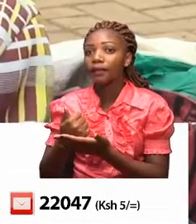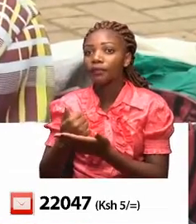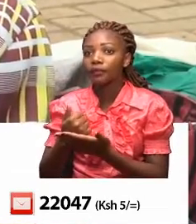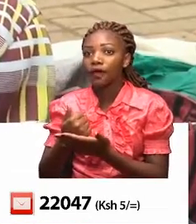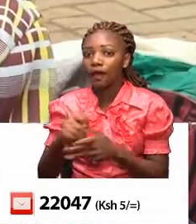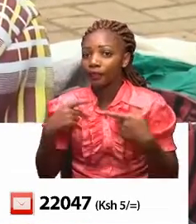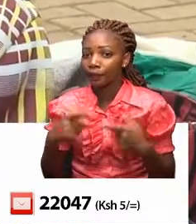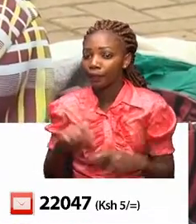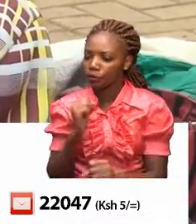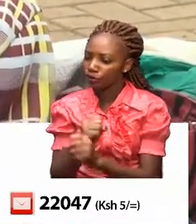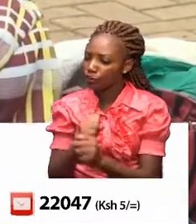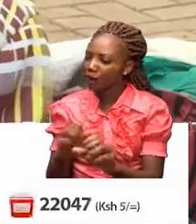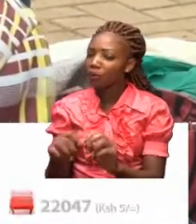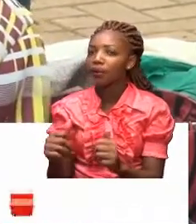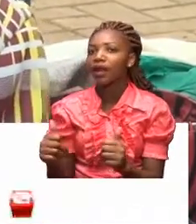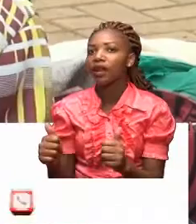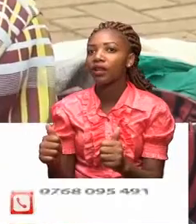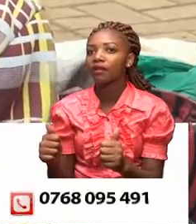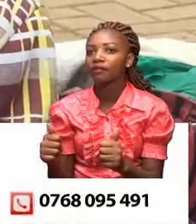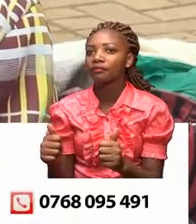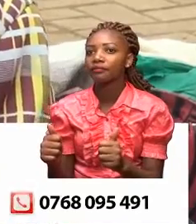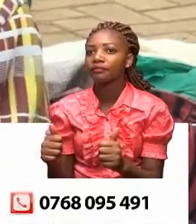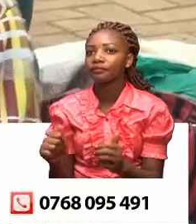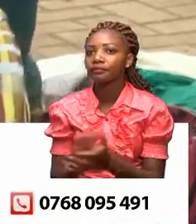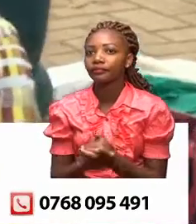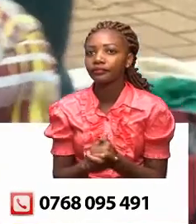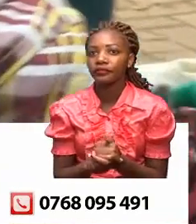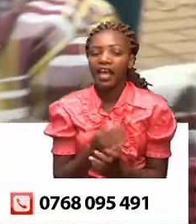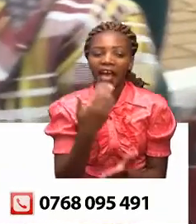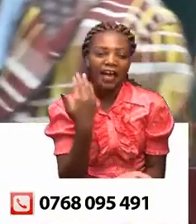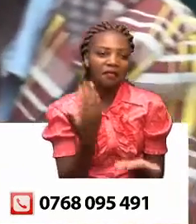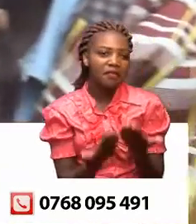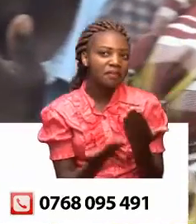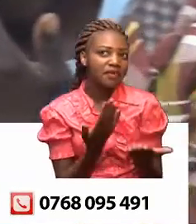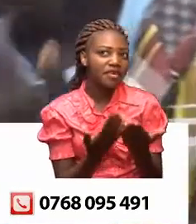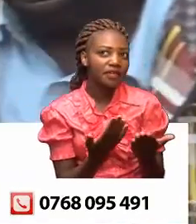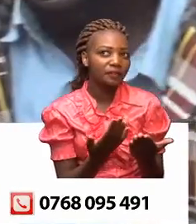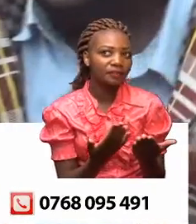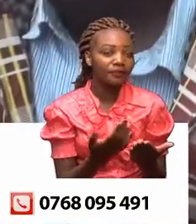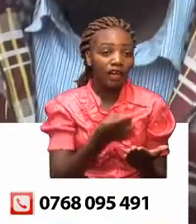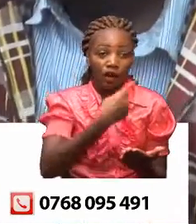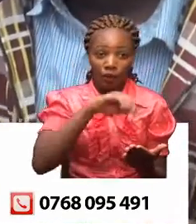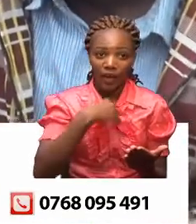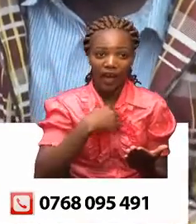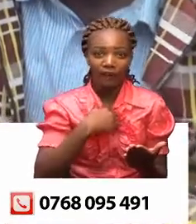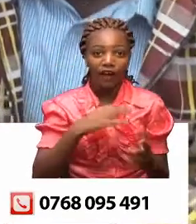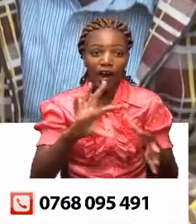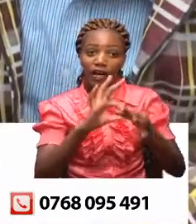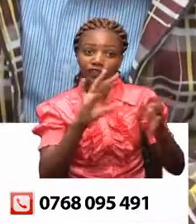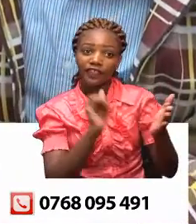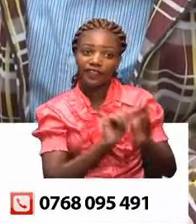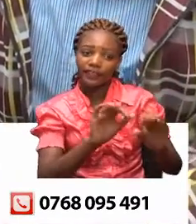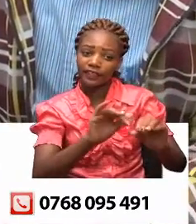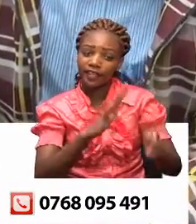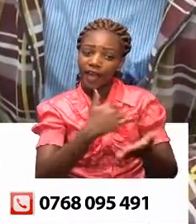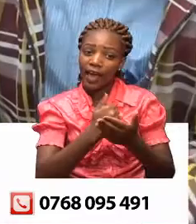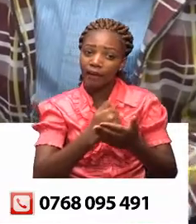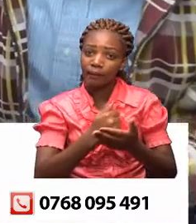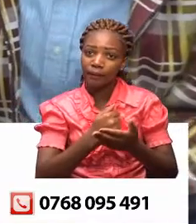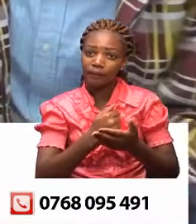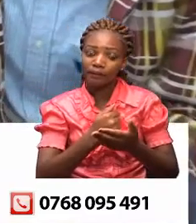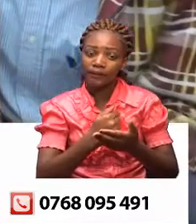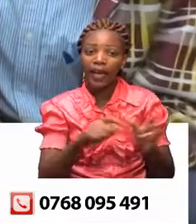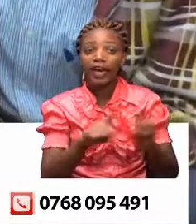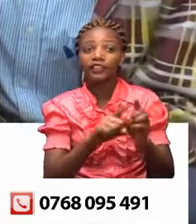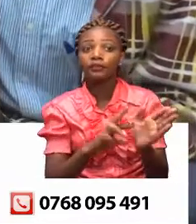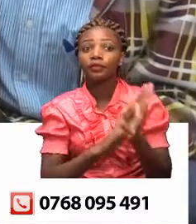kazi zao bila kusaidiwa. Na labda kuna lile baraza ambalo huwa linasaidia walemavu kwa kuwakilisha nyinyi